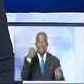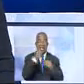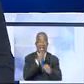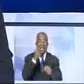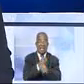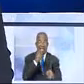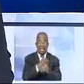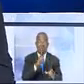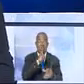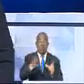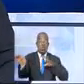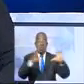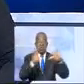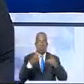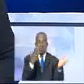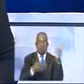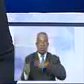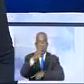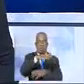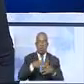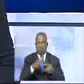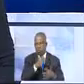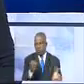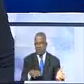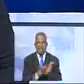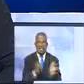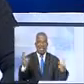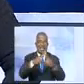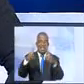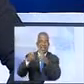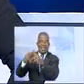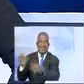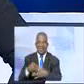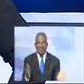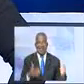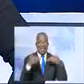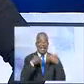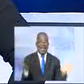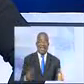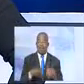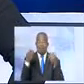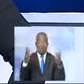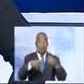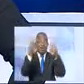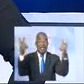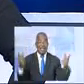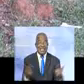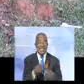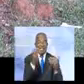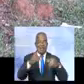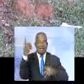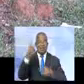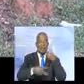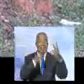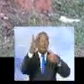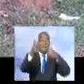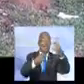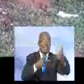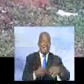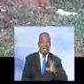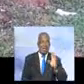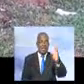redonnent également des couleurs. Visite guidée de cette ville aux nombreux atouts touristiques avec Eve Boué et Franck Quadio.